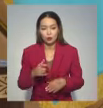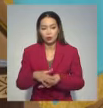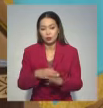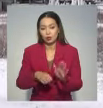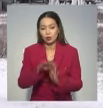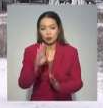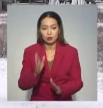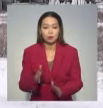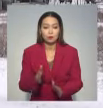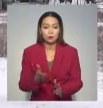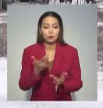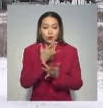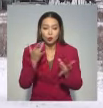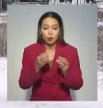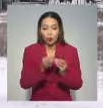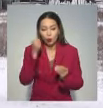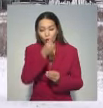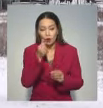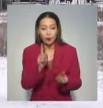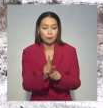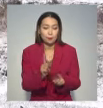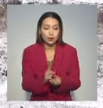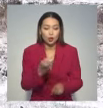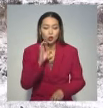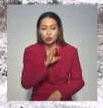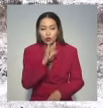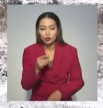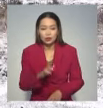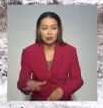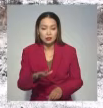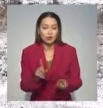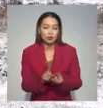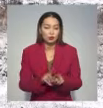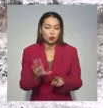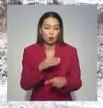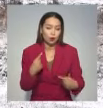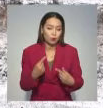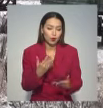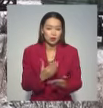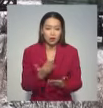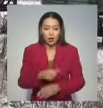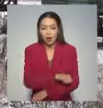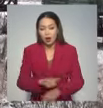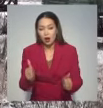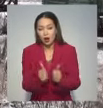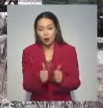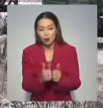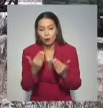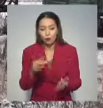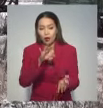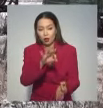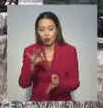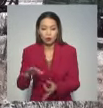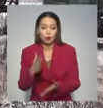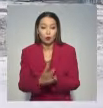жақсартады. Соңғы 10 жылда солтүстік шығыс орталық өңірлерден халық үздіксіз көшуде. Әсіресе шекара маңындағы аймақтар қаңырап бос